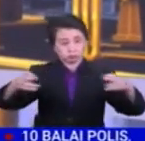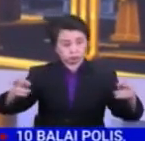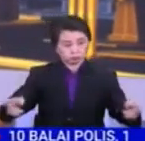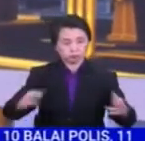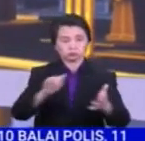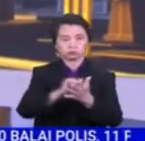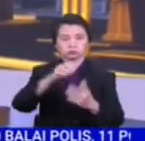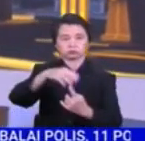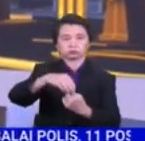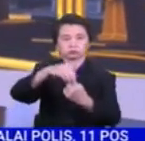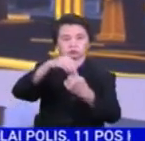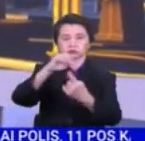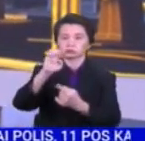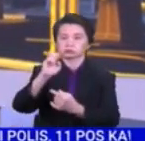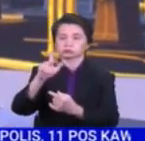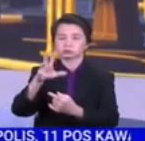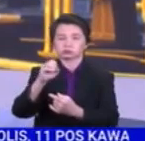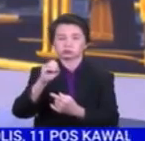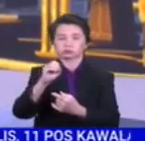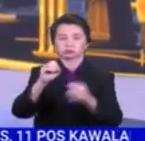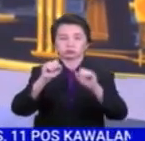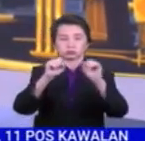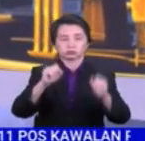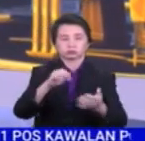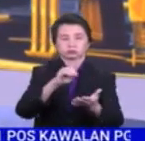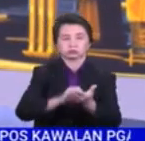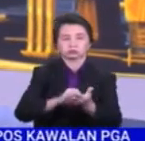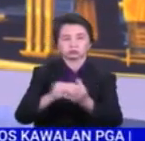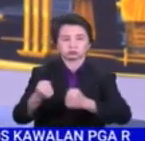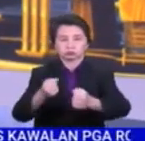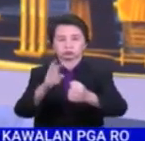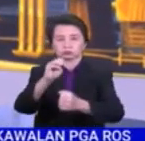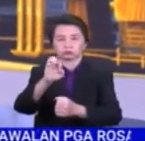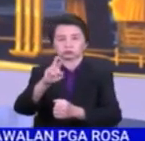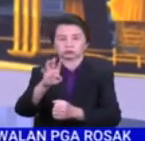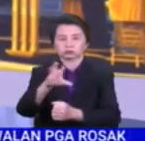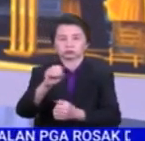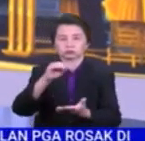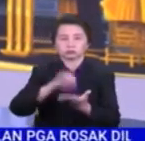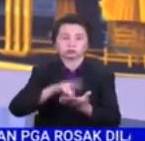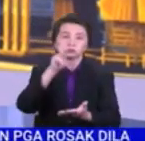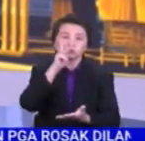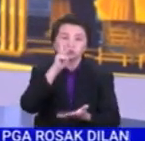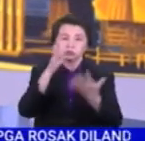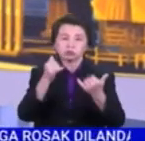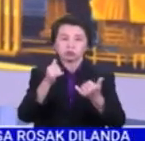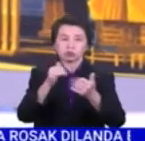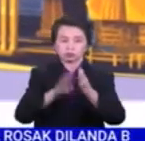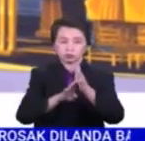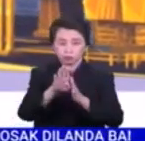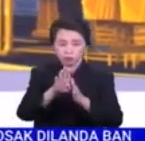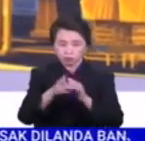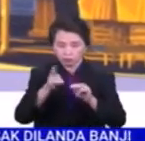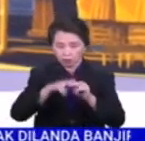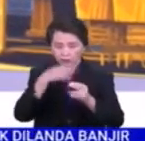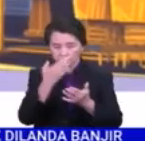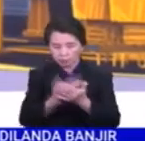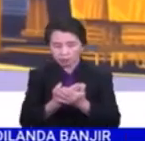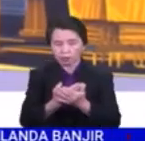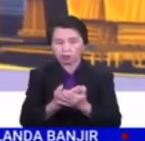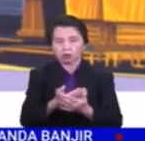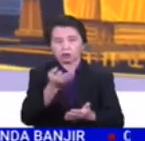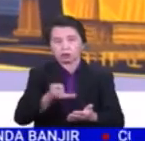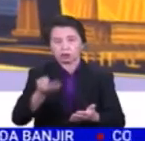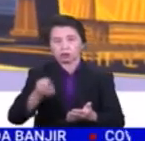antara keistimewaan ekosistem paya bakau di Sungai Merbok, daerah Kuala Muda, Kedah. Kini usaha pembangunan dan penambahbaikan